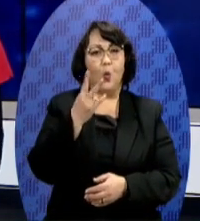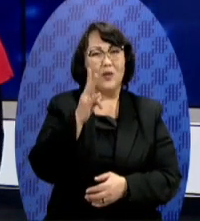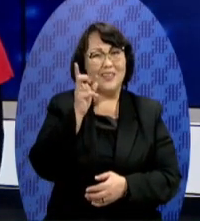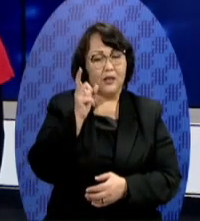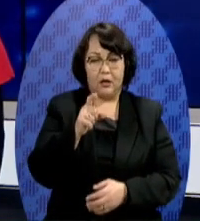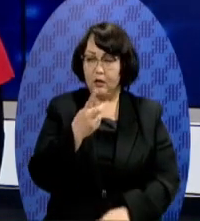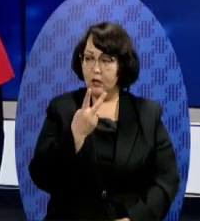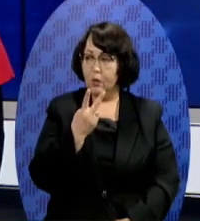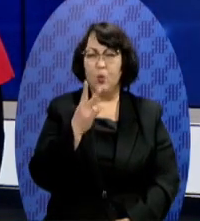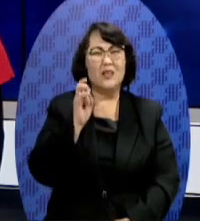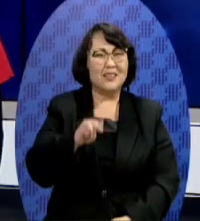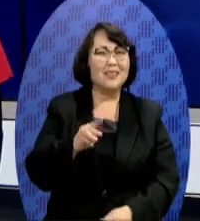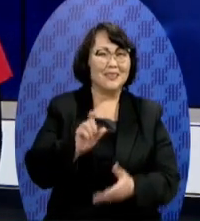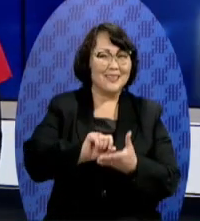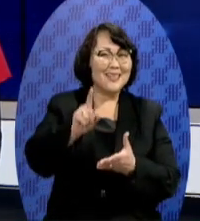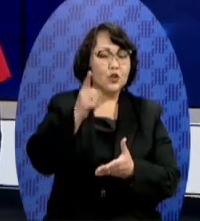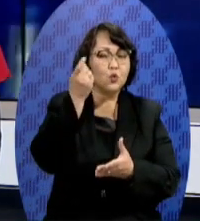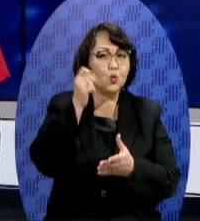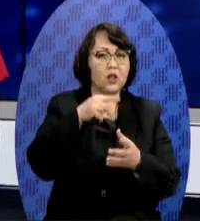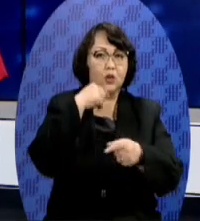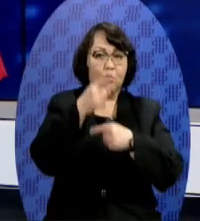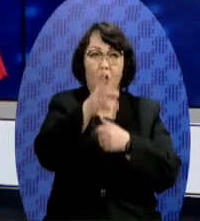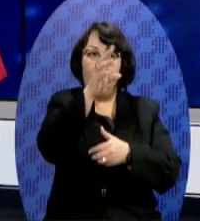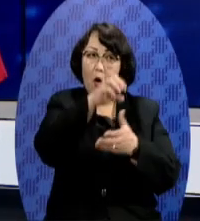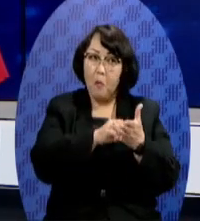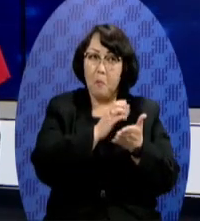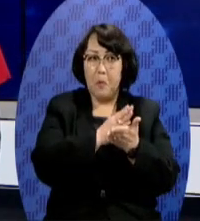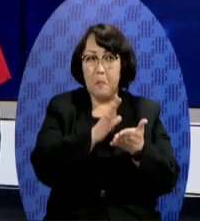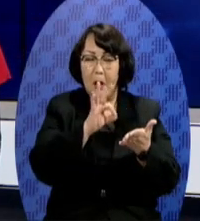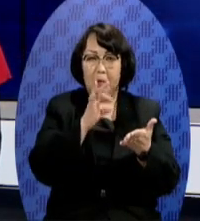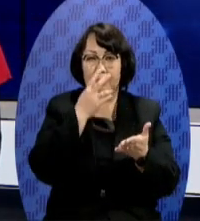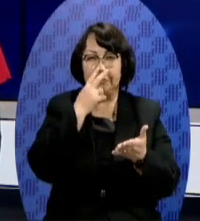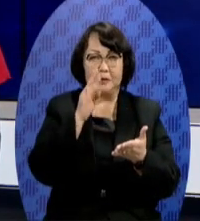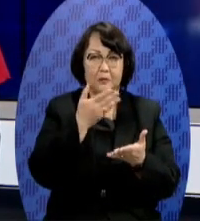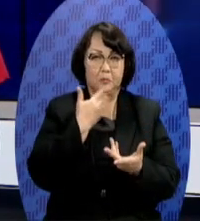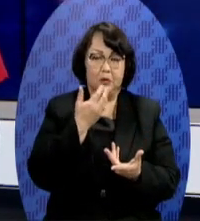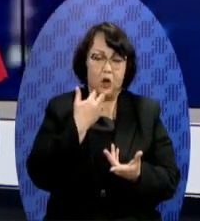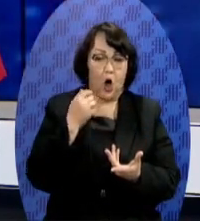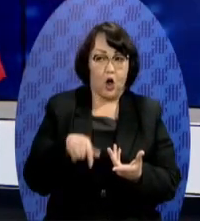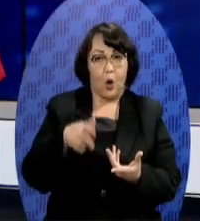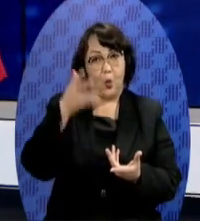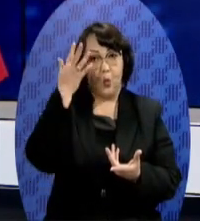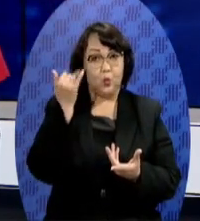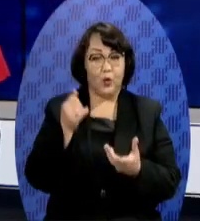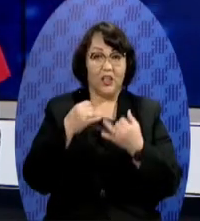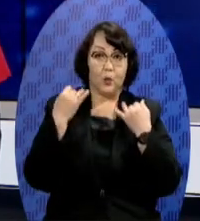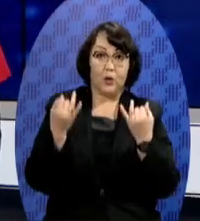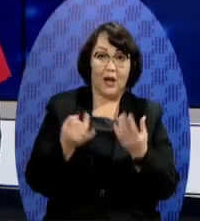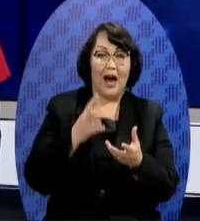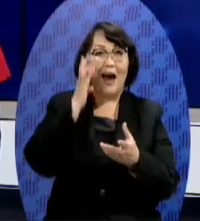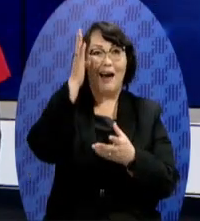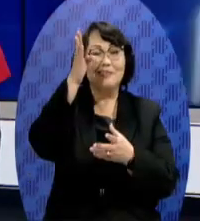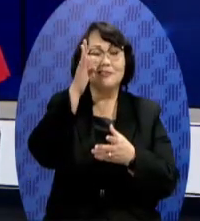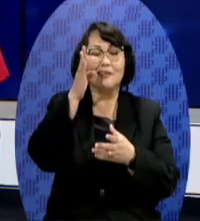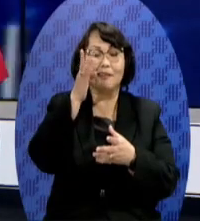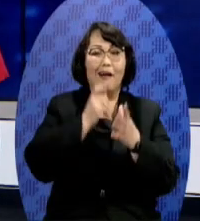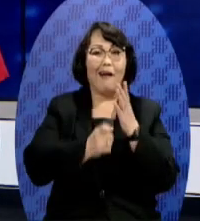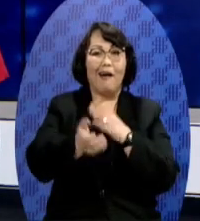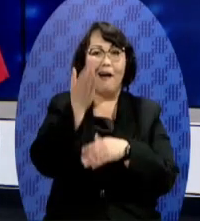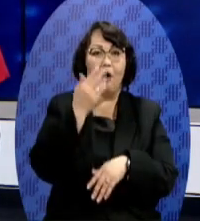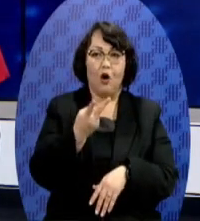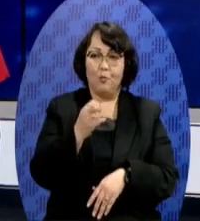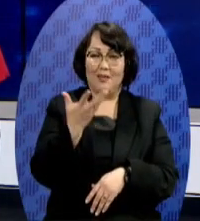гэдгийг дулан багш тодтгож байсан юм. За одоо улсын хурлын хаврын чуулганаар хэлэлцэх Алсын хараа 2050 Монгол улсын урт хугацааны